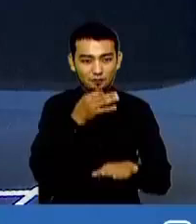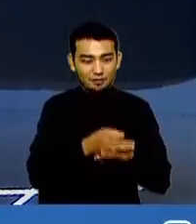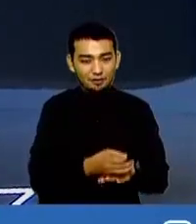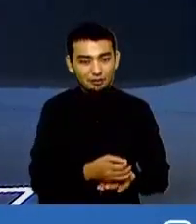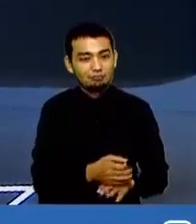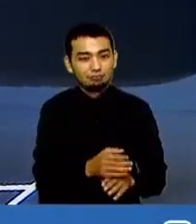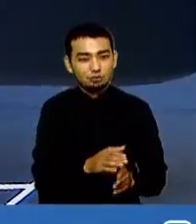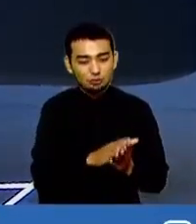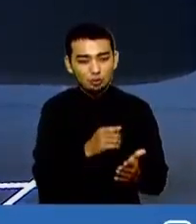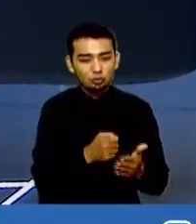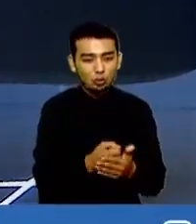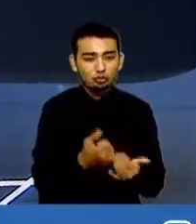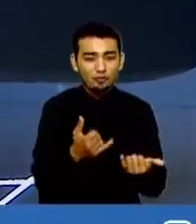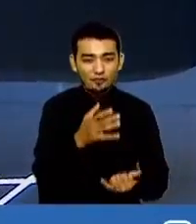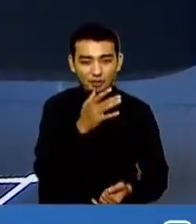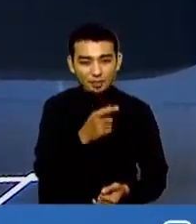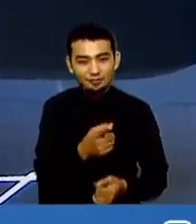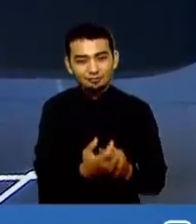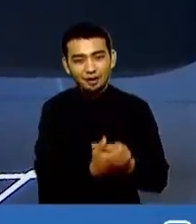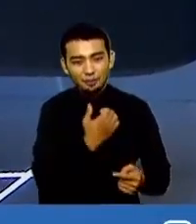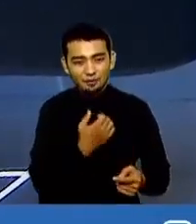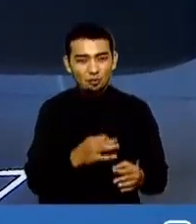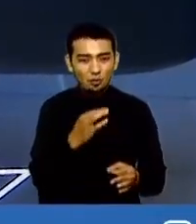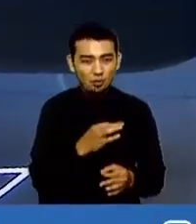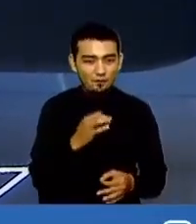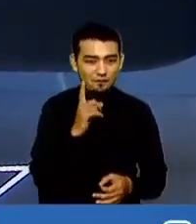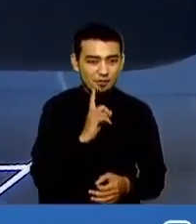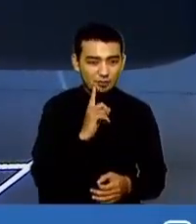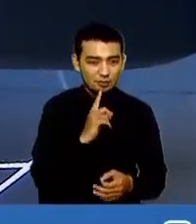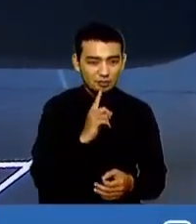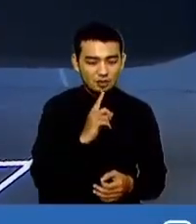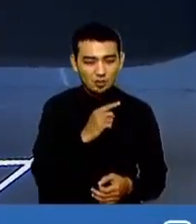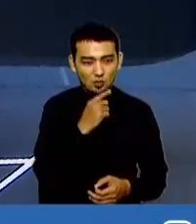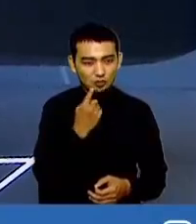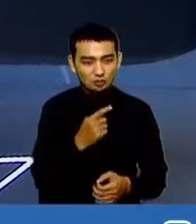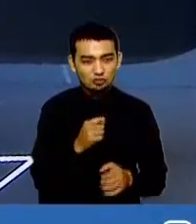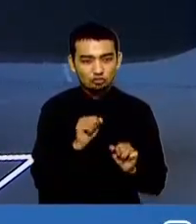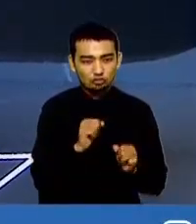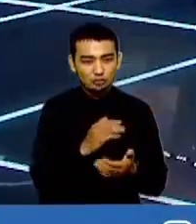но до сих пор вопросы экстрадиции находятся на рассмотрение российской генпрокуратуры